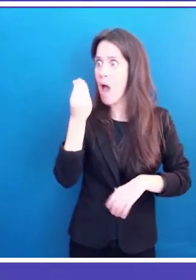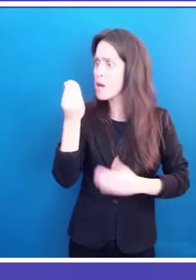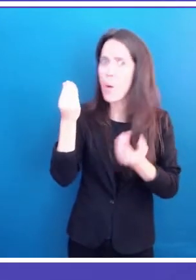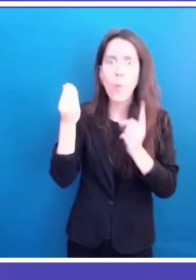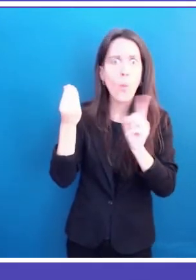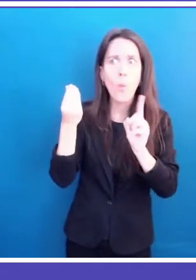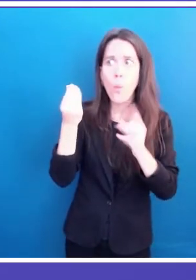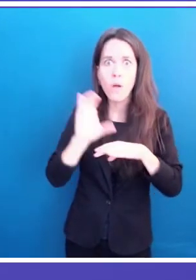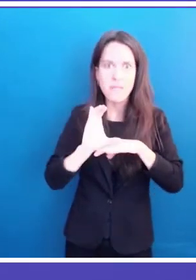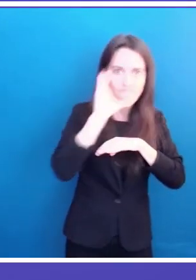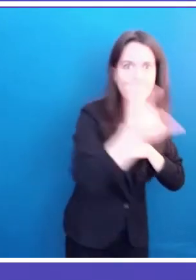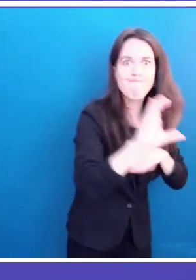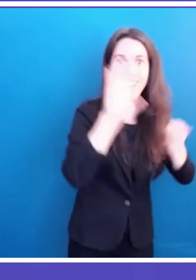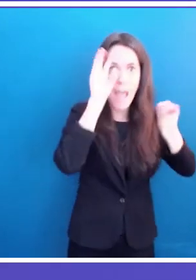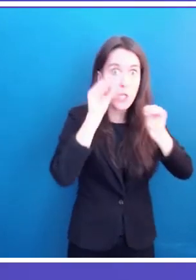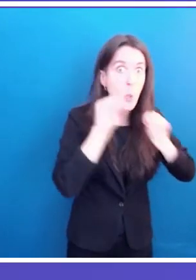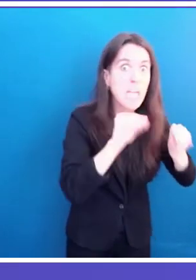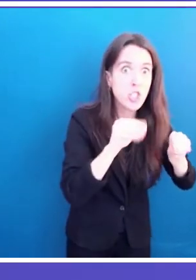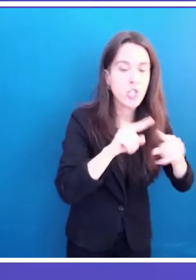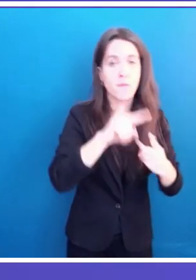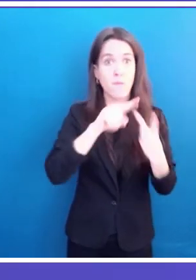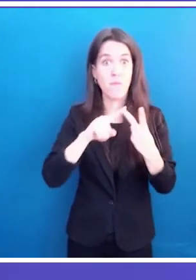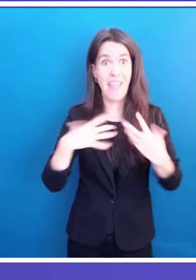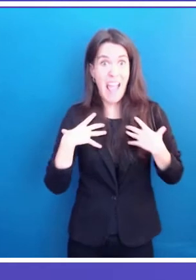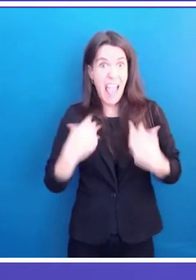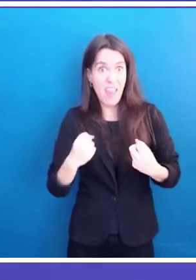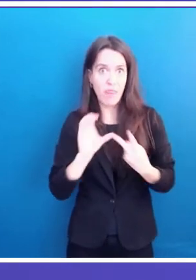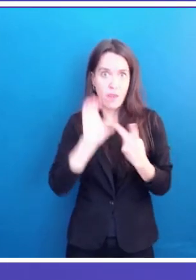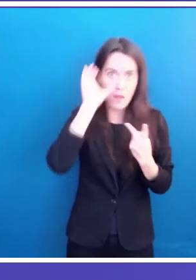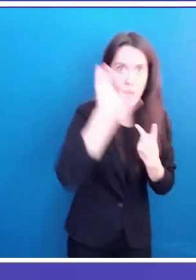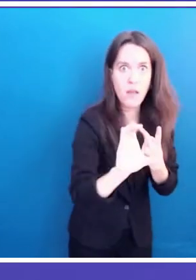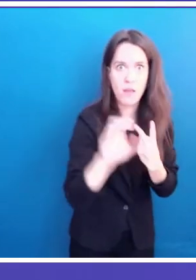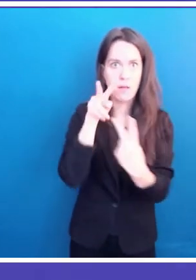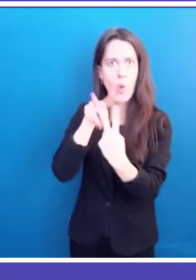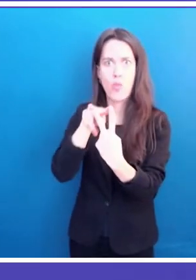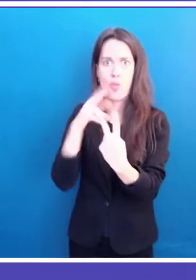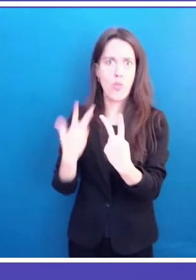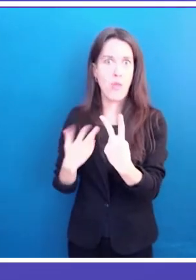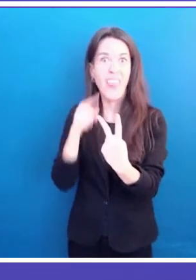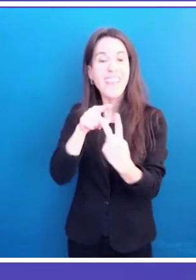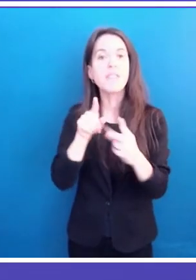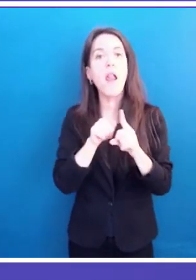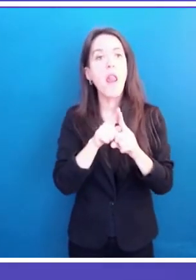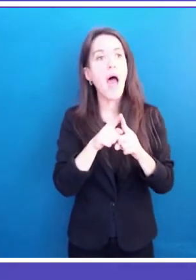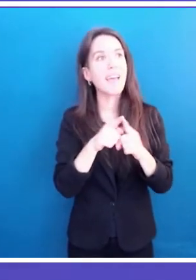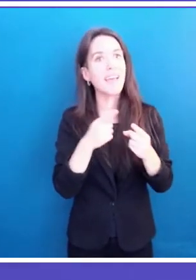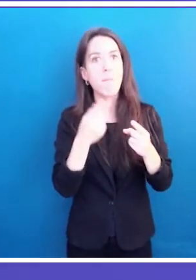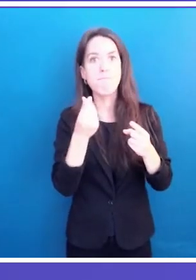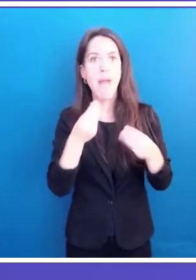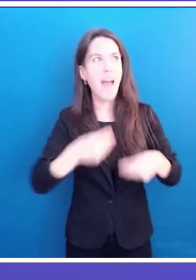من التمييز ضد النساء. هذا المال ليس بالنفقات، بل هو استثمار، إنه استثمار في الوقت الحالي